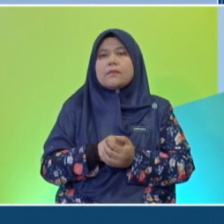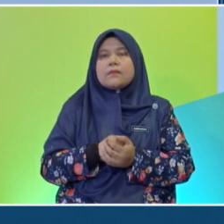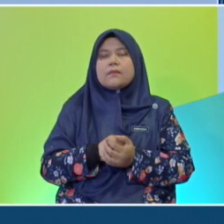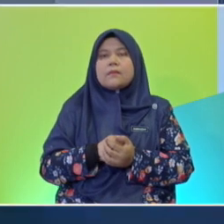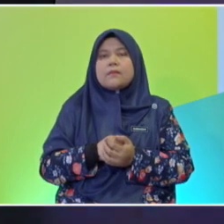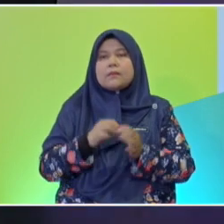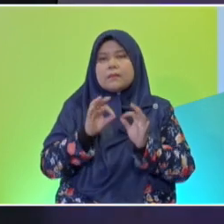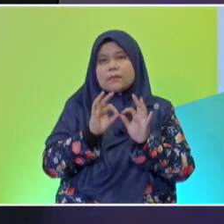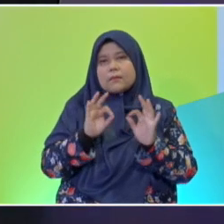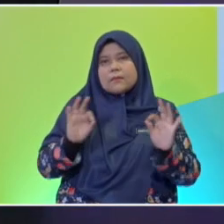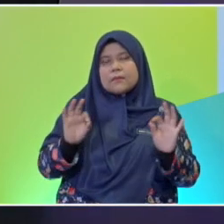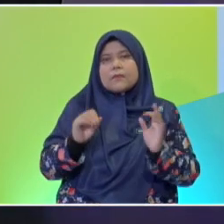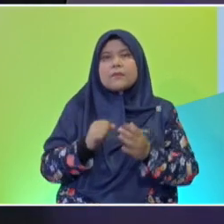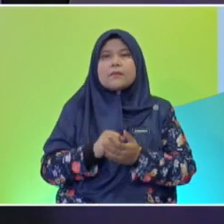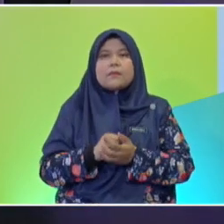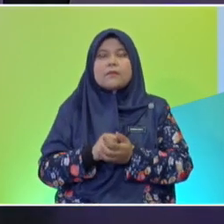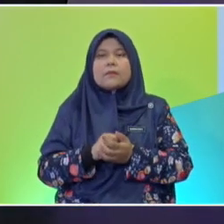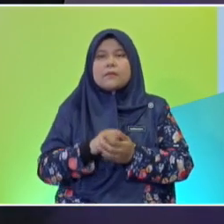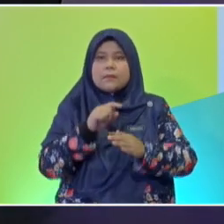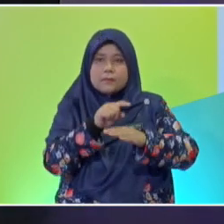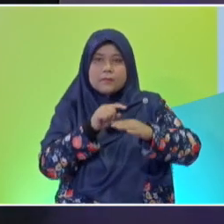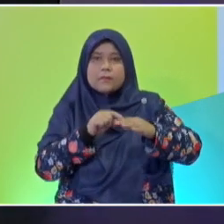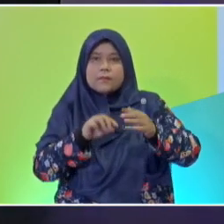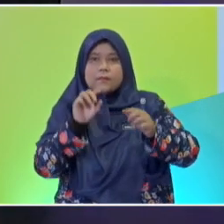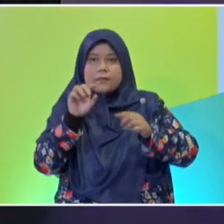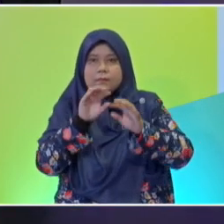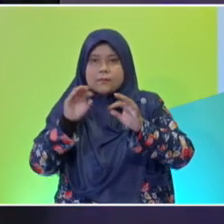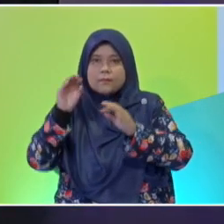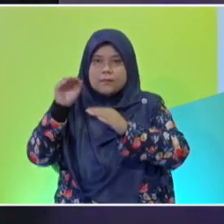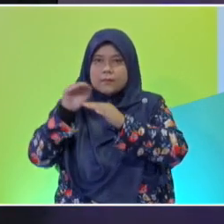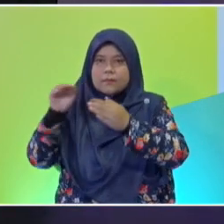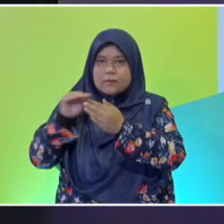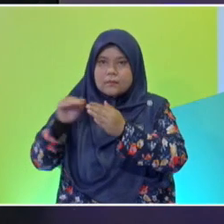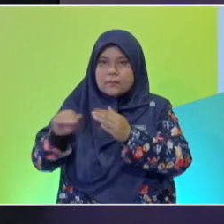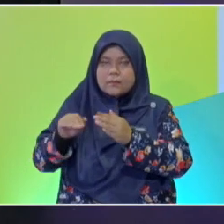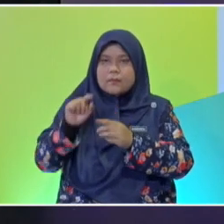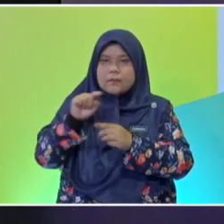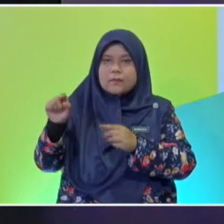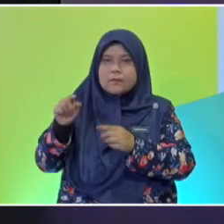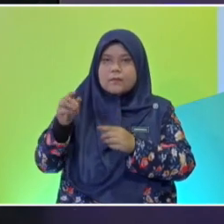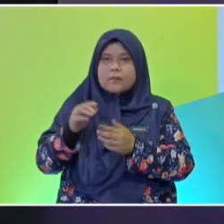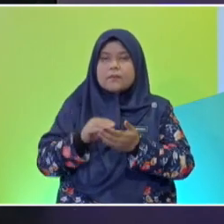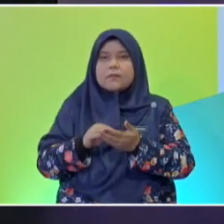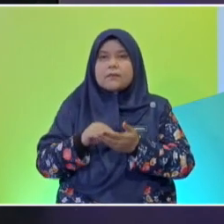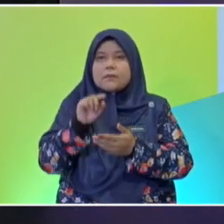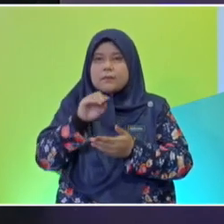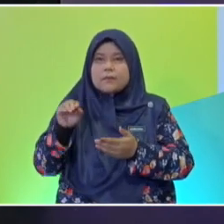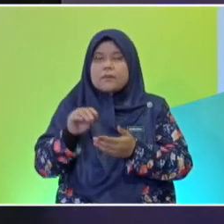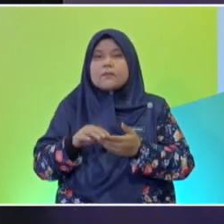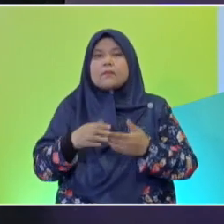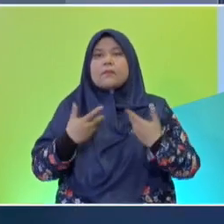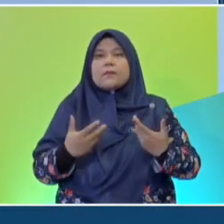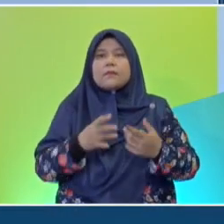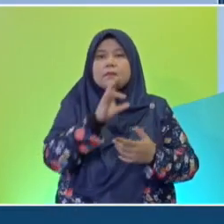kendaraan ini boleh ditulis dalam bentuk pecahan maka kita akan membuat dalam bentuk pecahan Oke Baik sejauh ini adalah kita Ulta 17